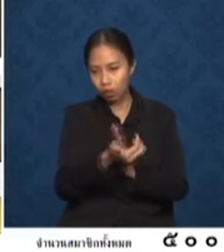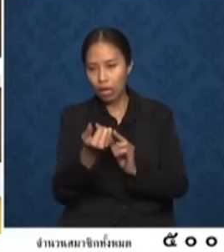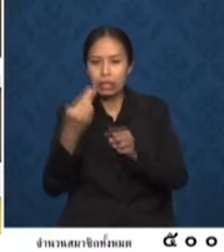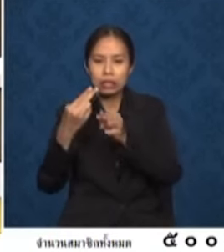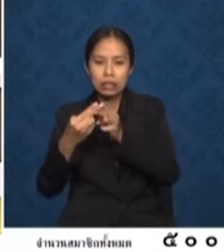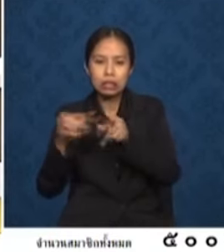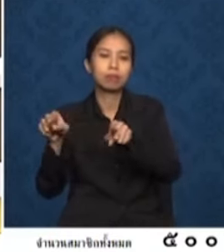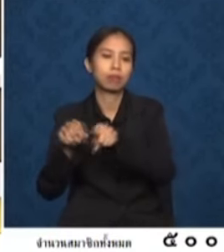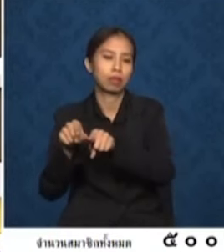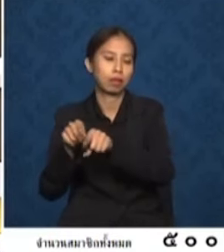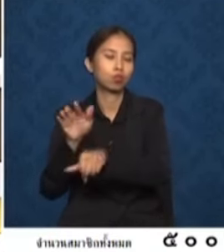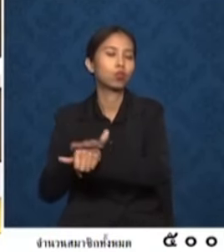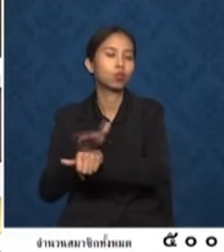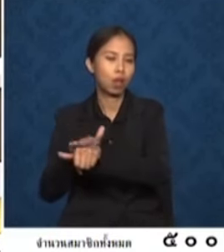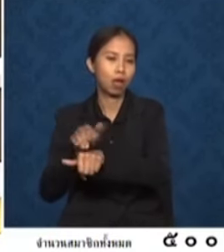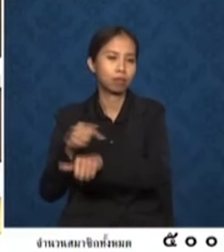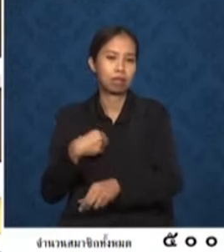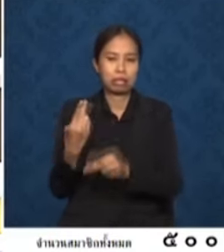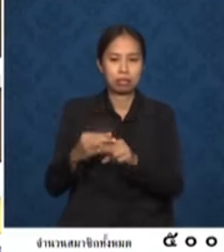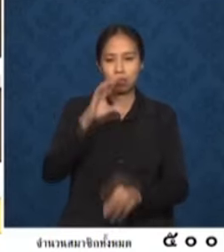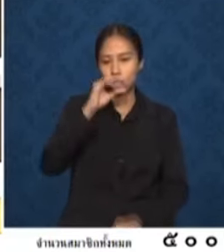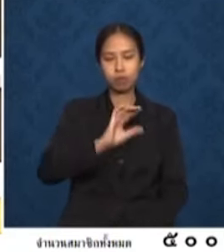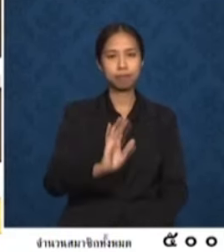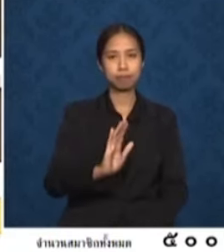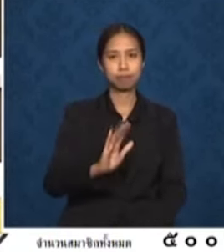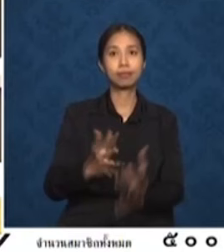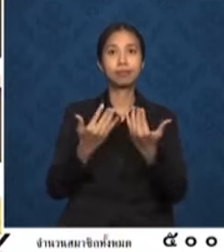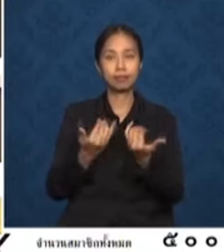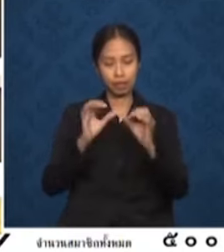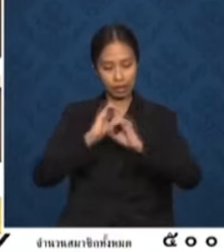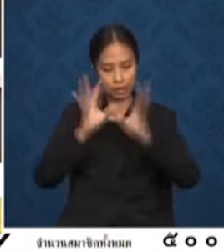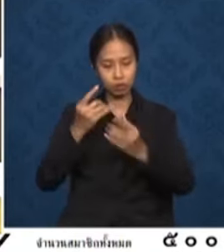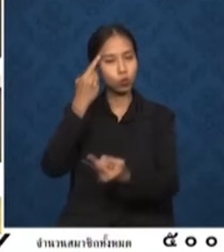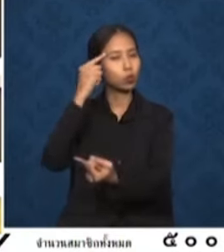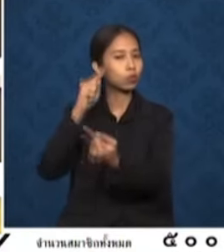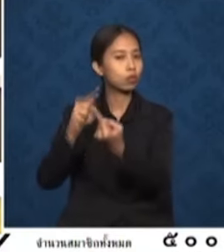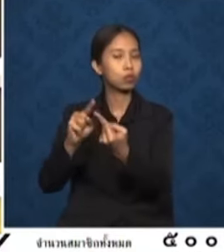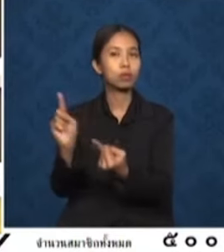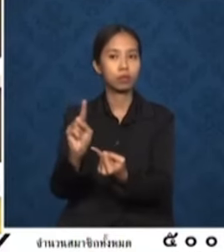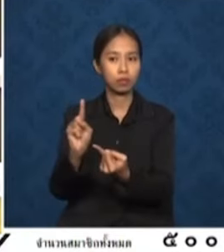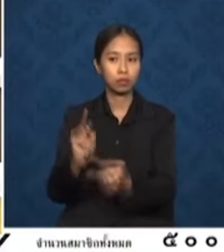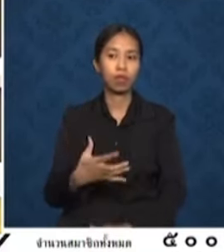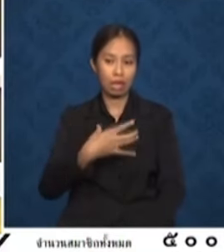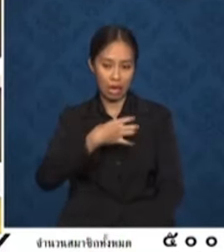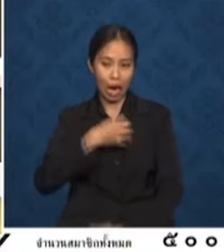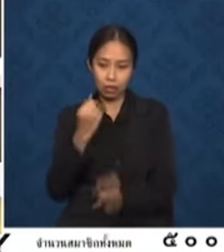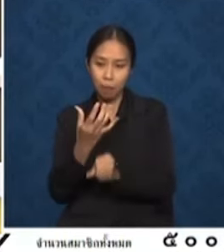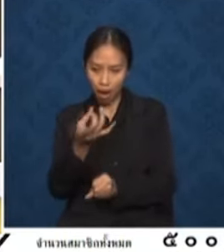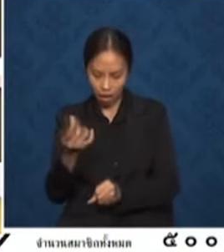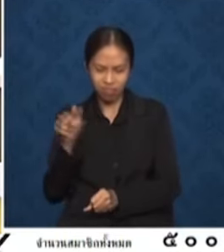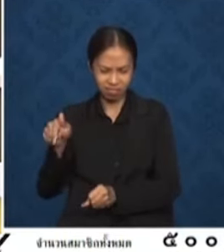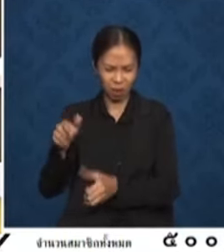กันเนี่ยผมไม่อยากเอ่ยชื่อจริงๆชัดเจนครับว่าวัตถุประสงค์เนี่ยต้องการจะทำ